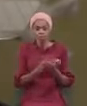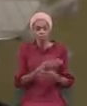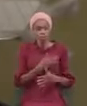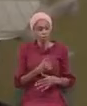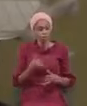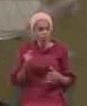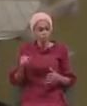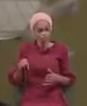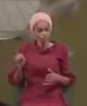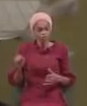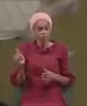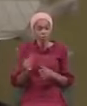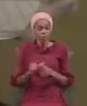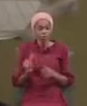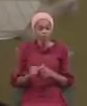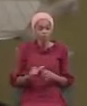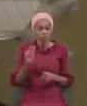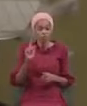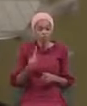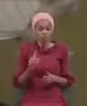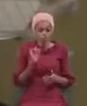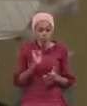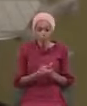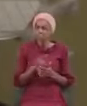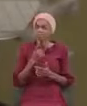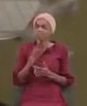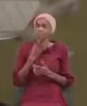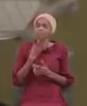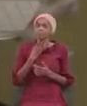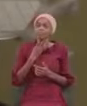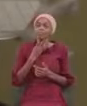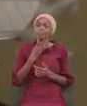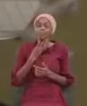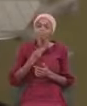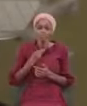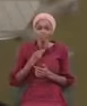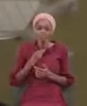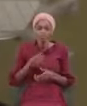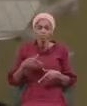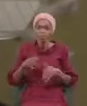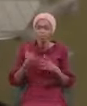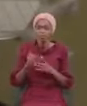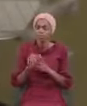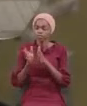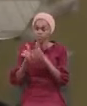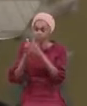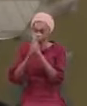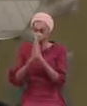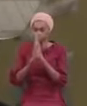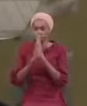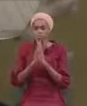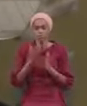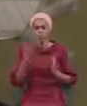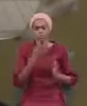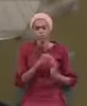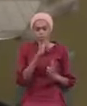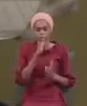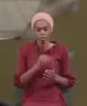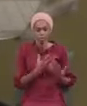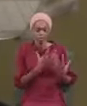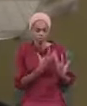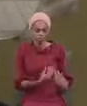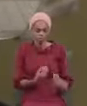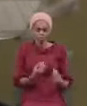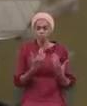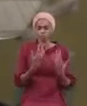qui méprise cet offre il y a la rétribution qui attend cette personne c'est pourquoi ce matin tu